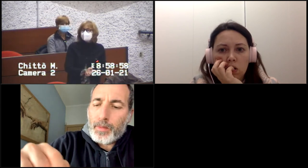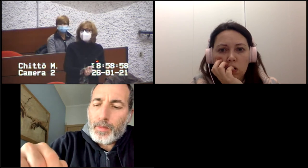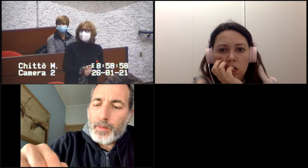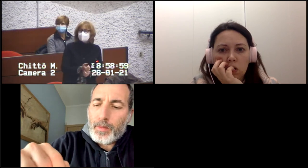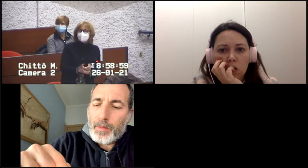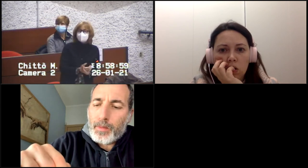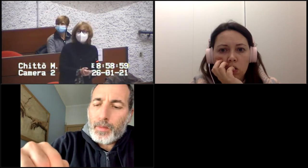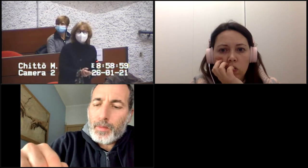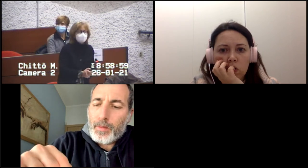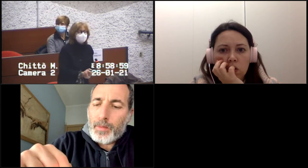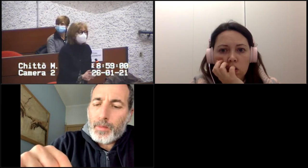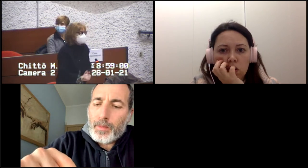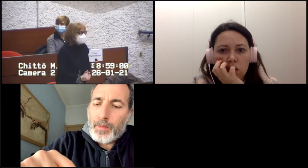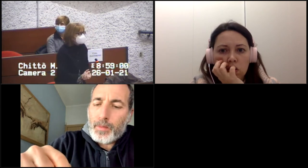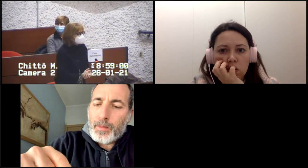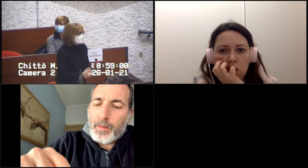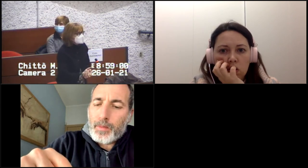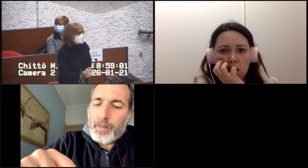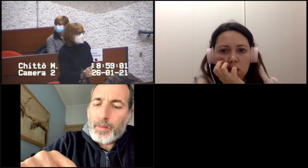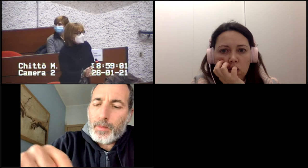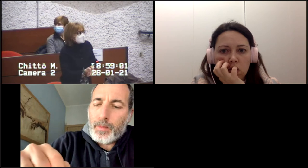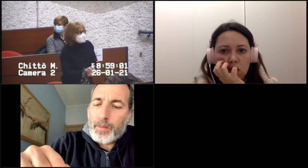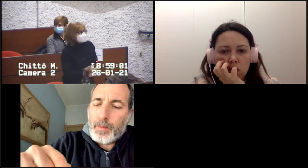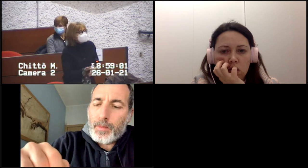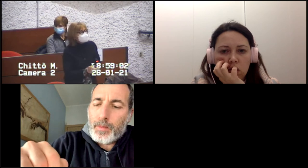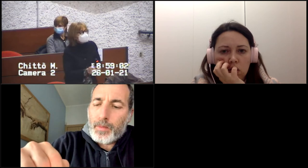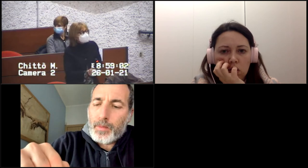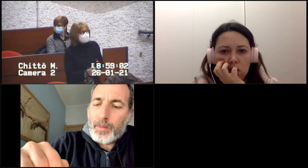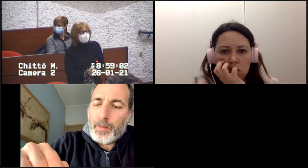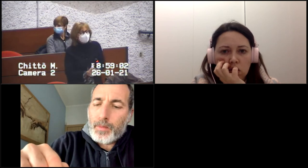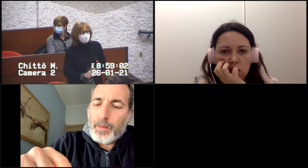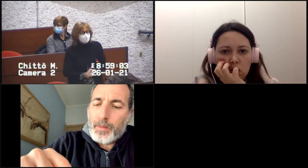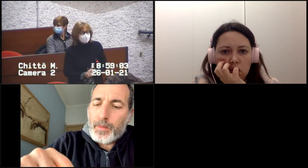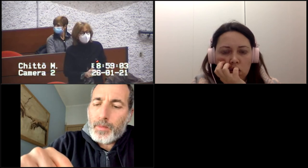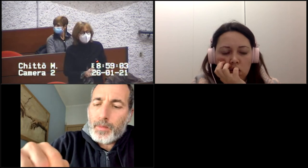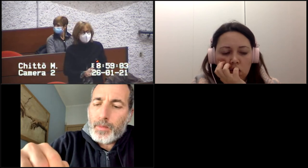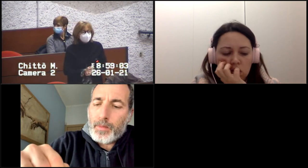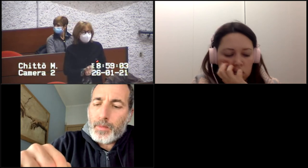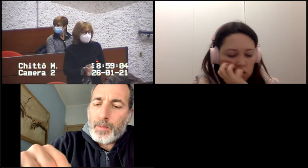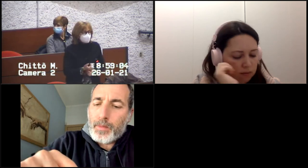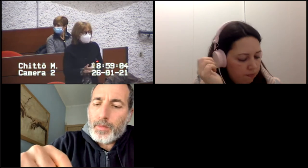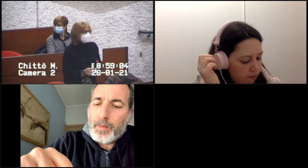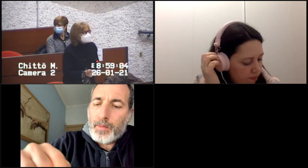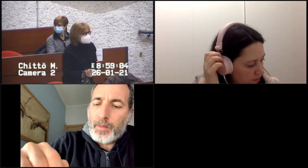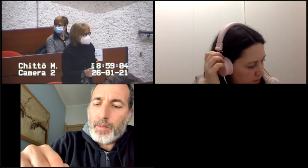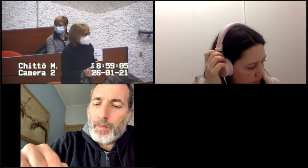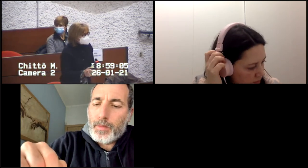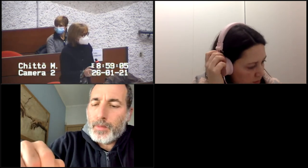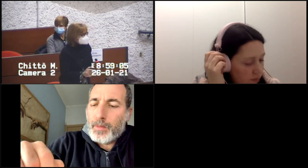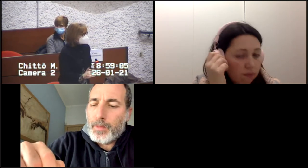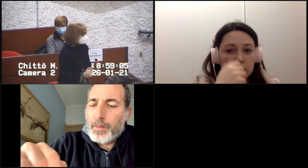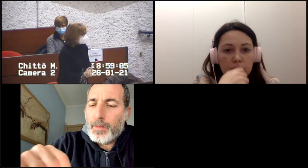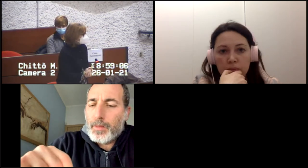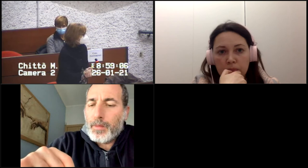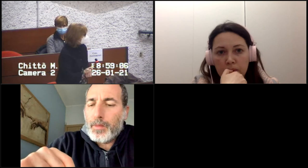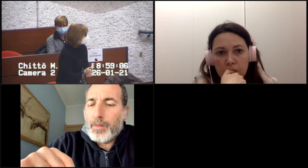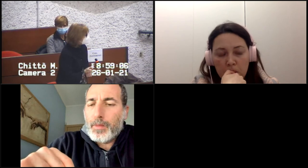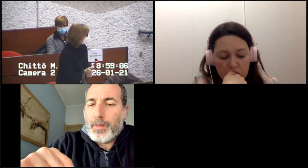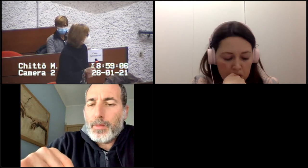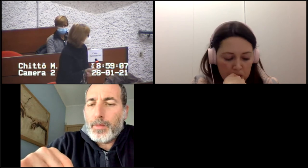dell'assessore sono parole convincenti quando dice: sul nostro territorio La pianificazione urbanistica, cara